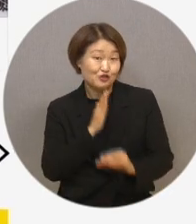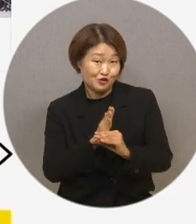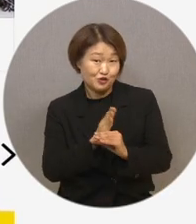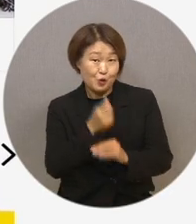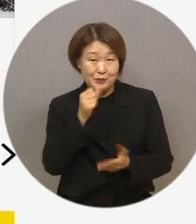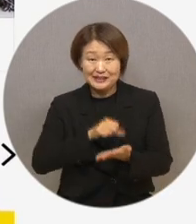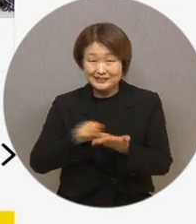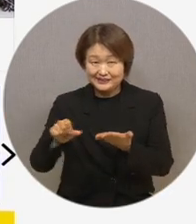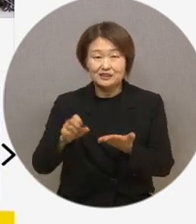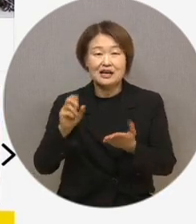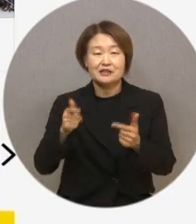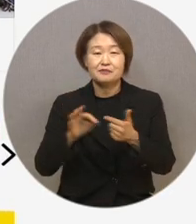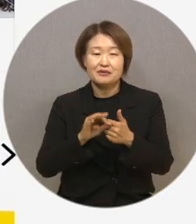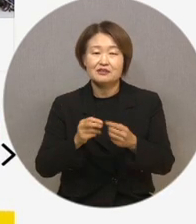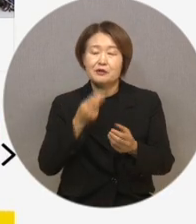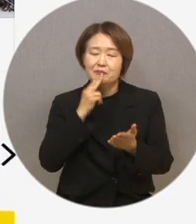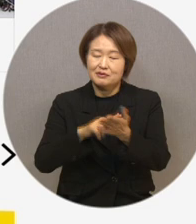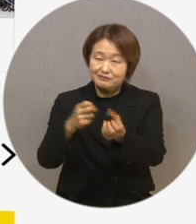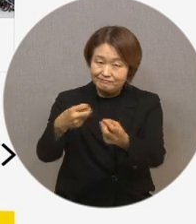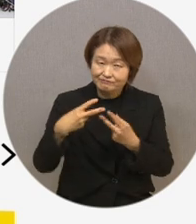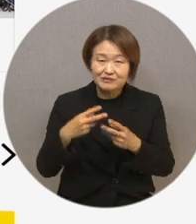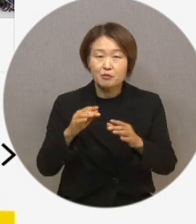홈페이지 또는 전자우편,